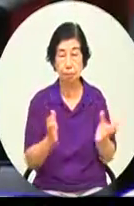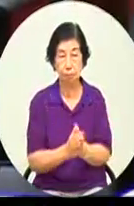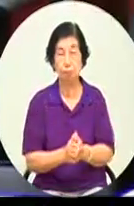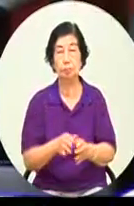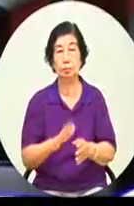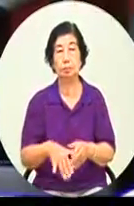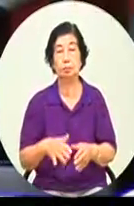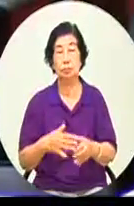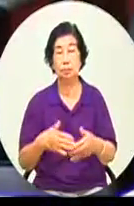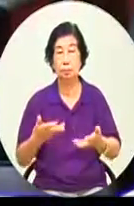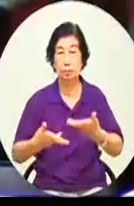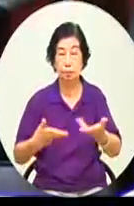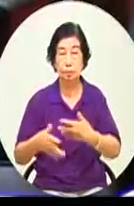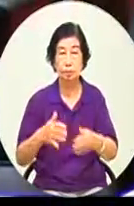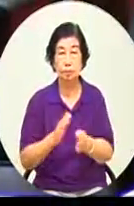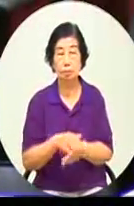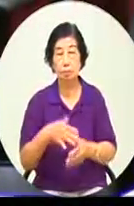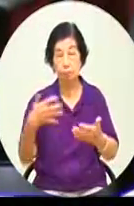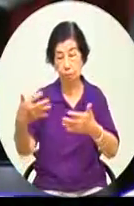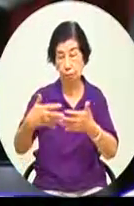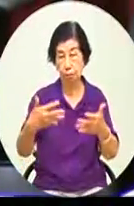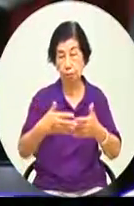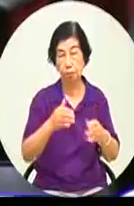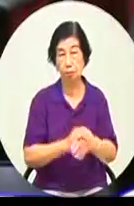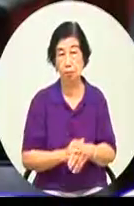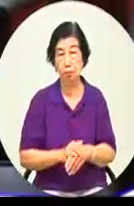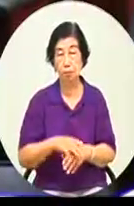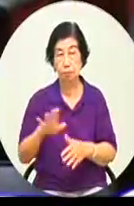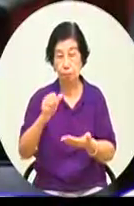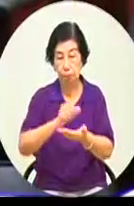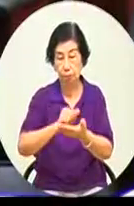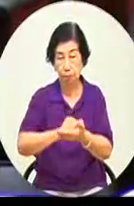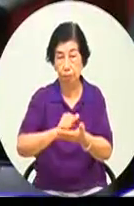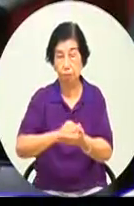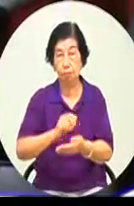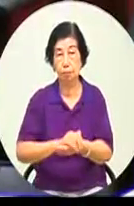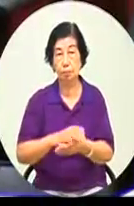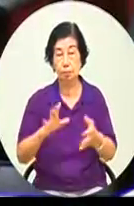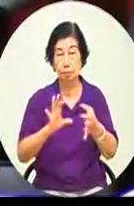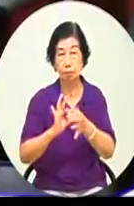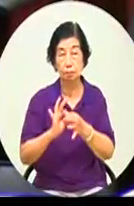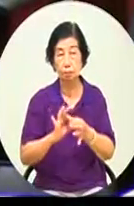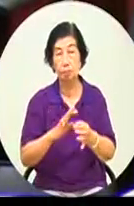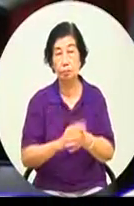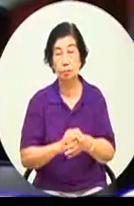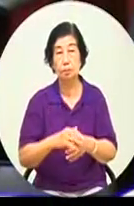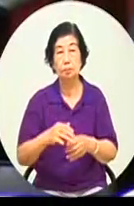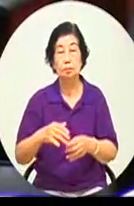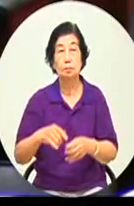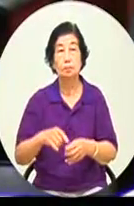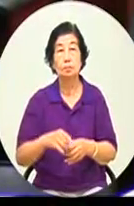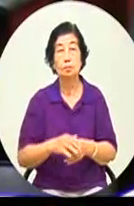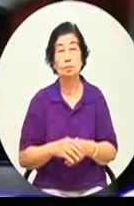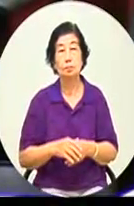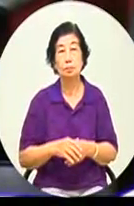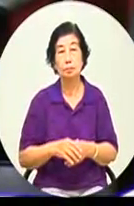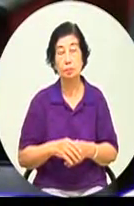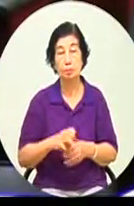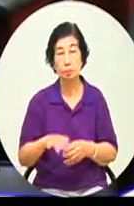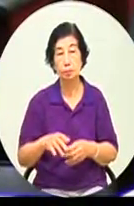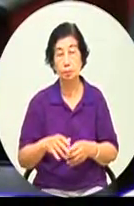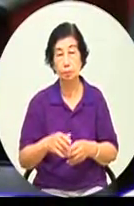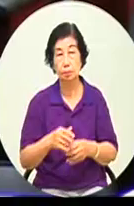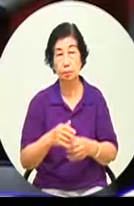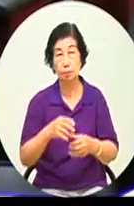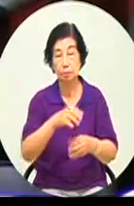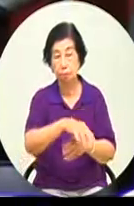本席也列出。有关相关局处的一个质询哈，那请各位局处长